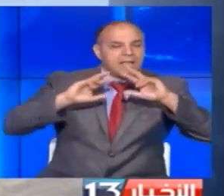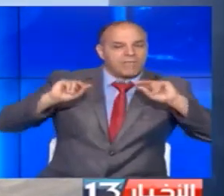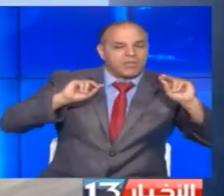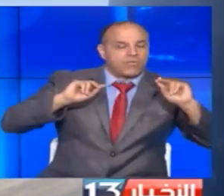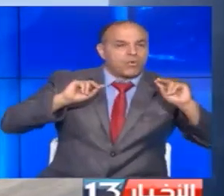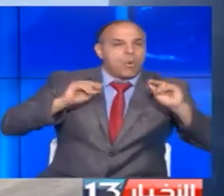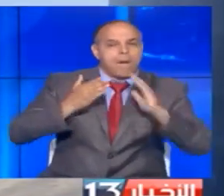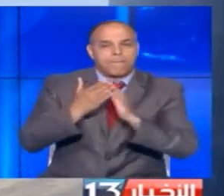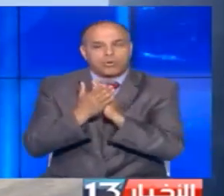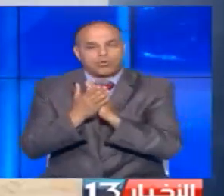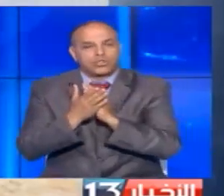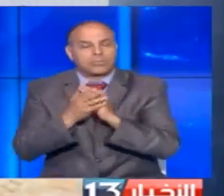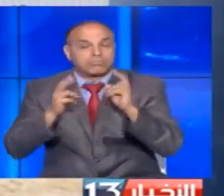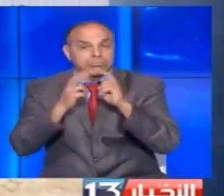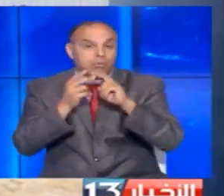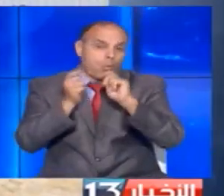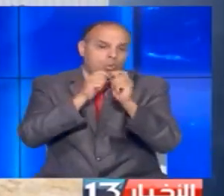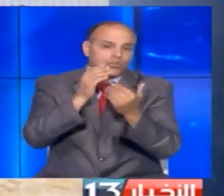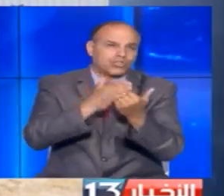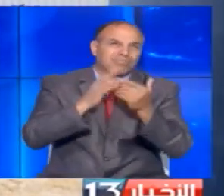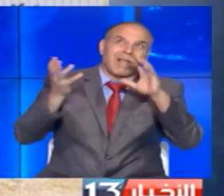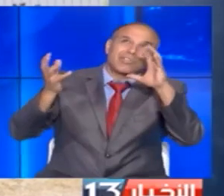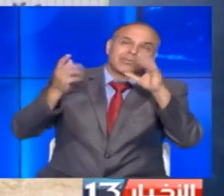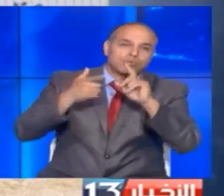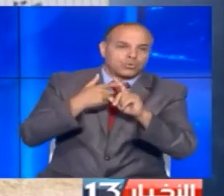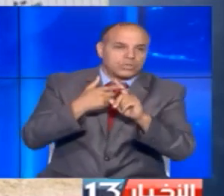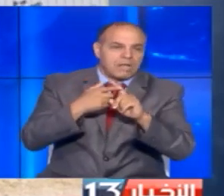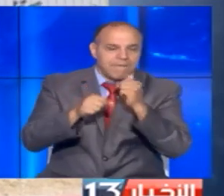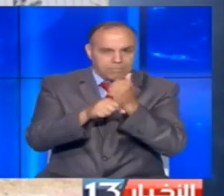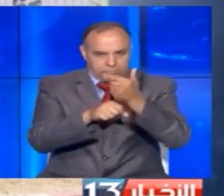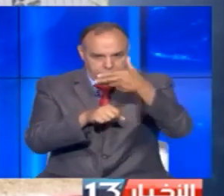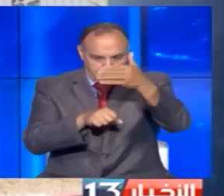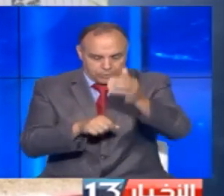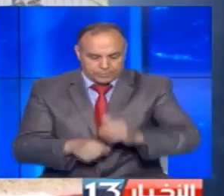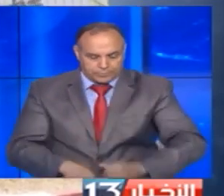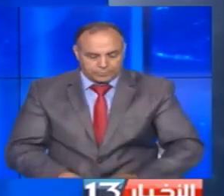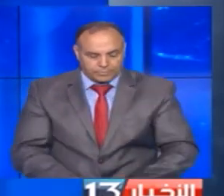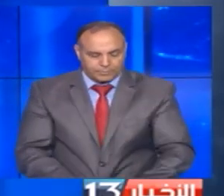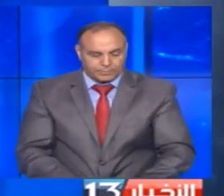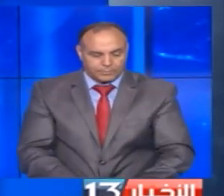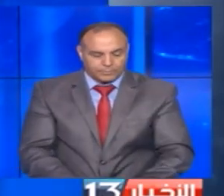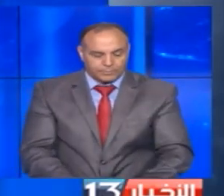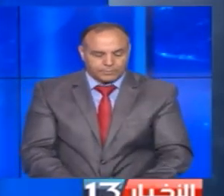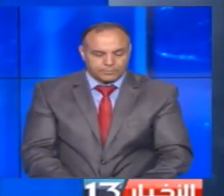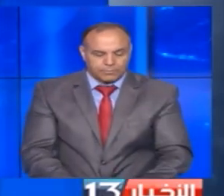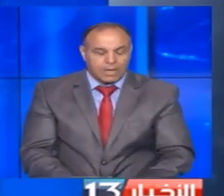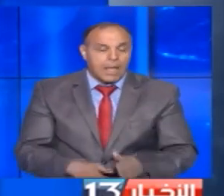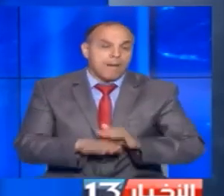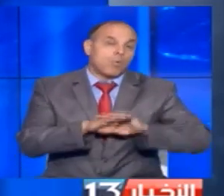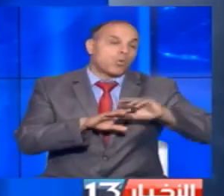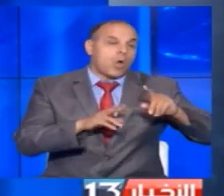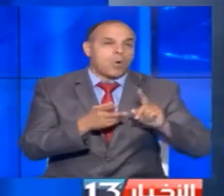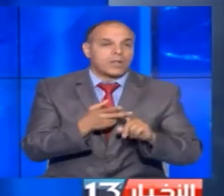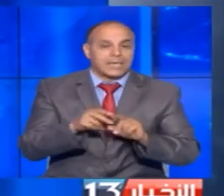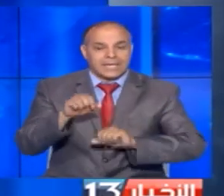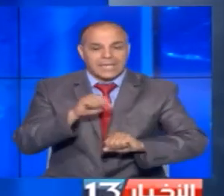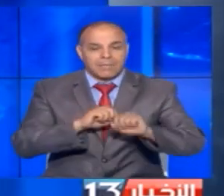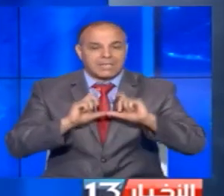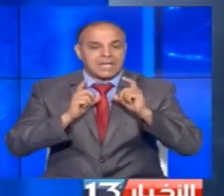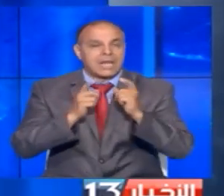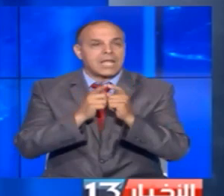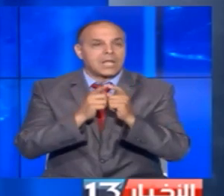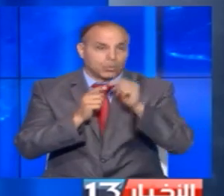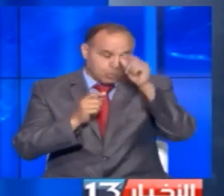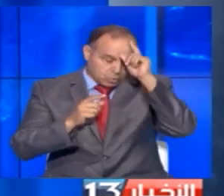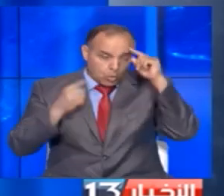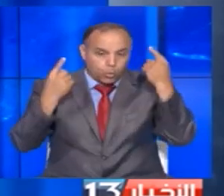ومشاريع للطاقات المتجدده في السنوات القادمه في مشغل اخر نظمه الهيئه الوطنيه